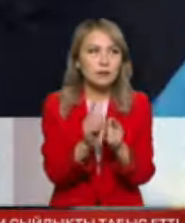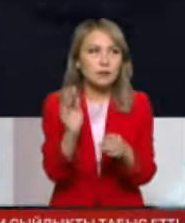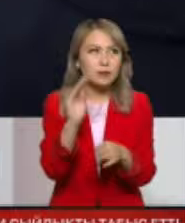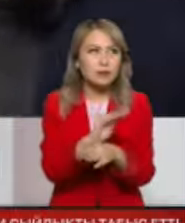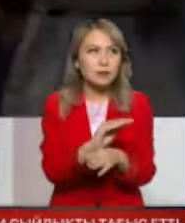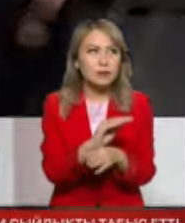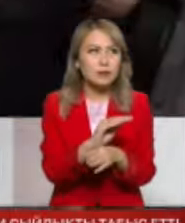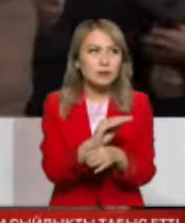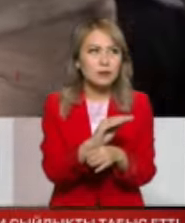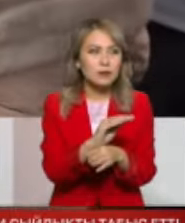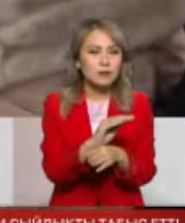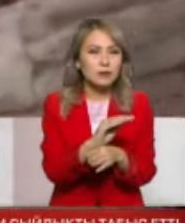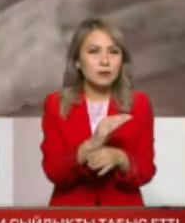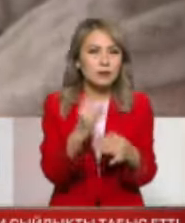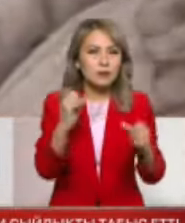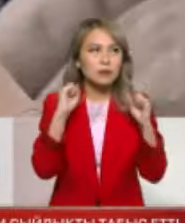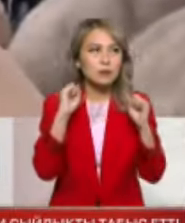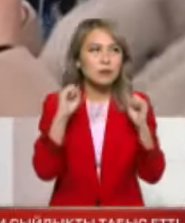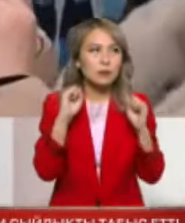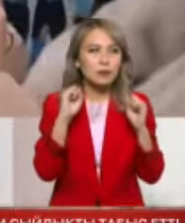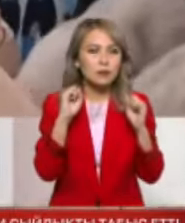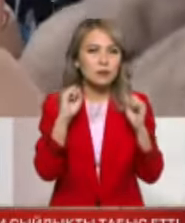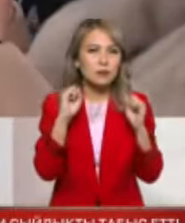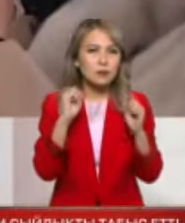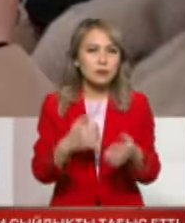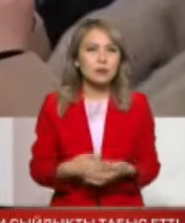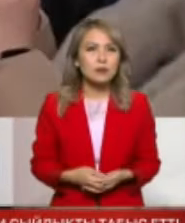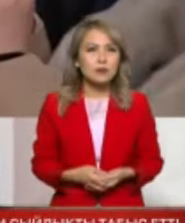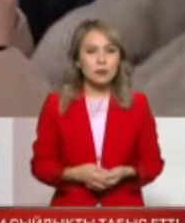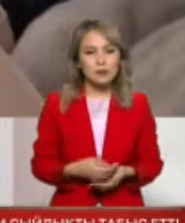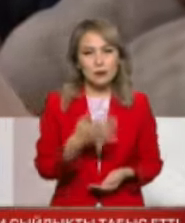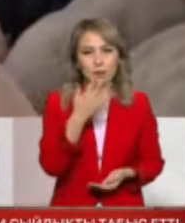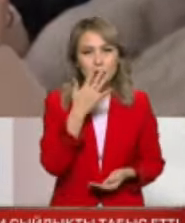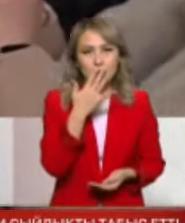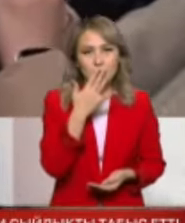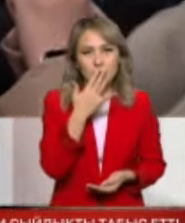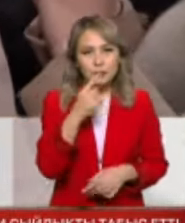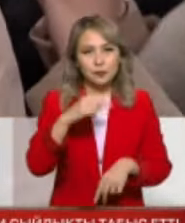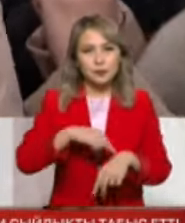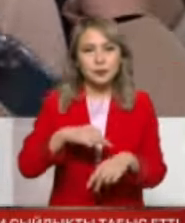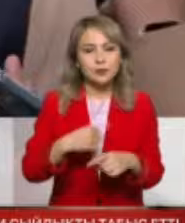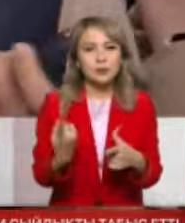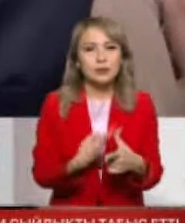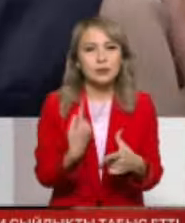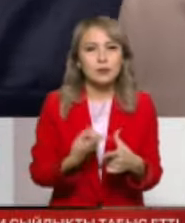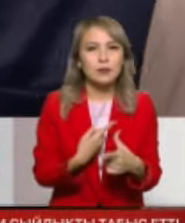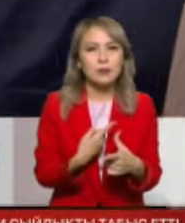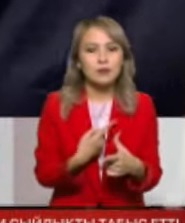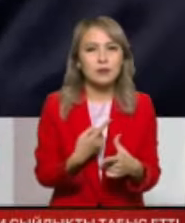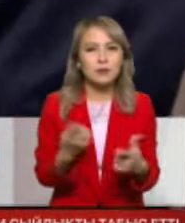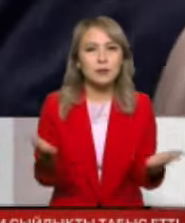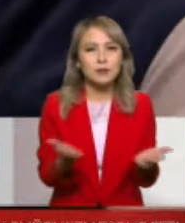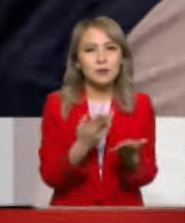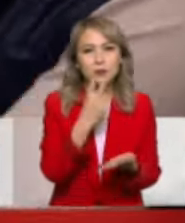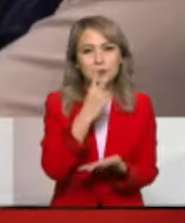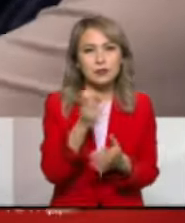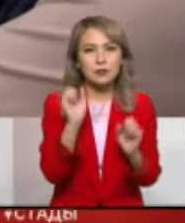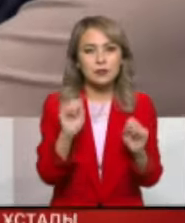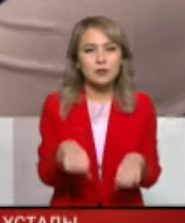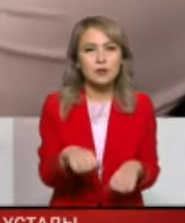жайт, мұндағы спортшыларымыздың енді ұлттық сезім атты флешмобында қолдап жатқанын көруге болады.